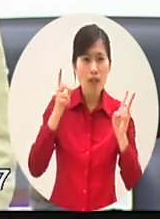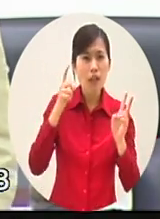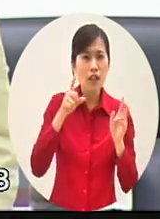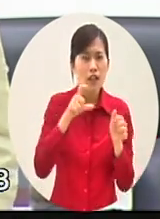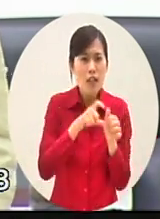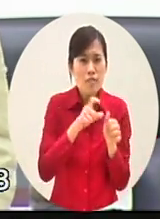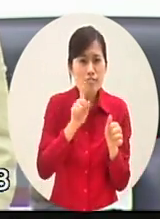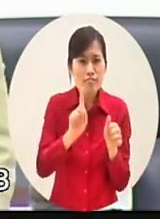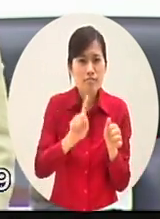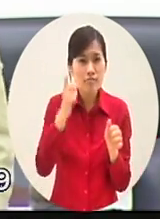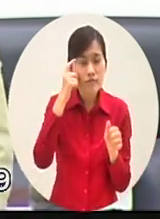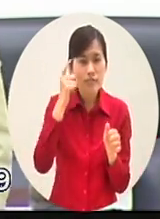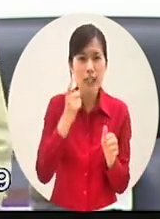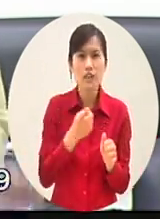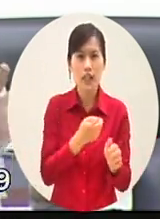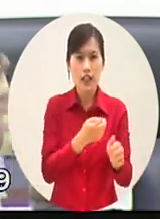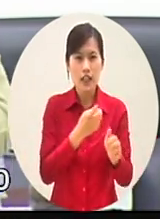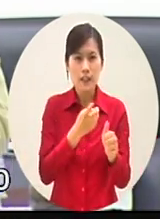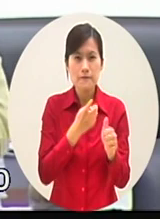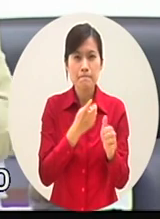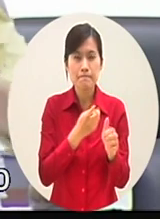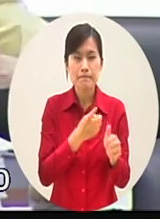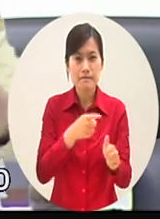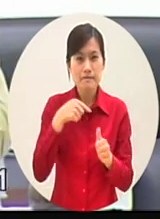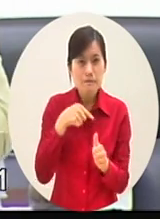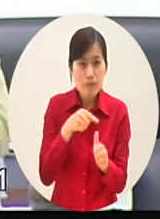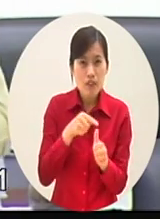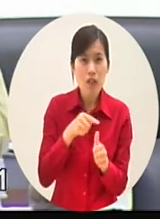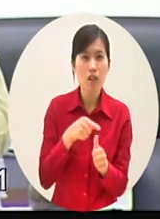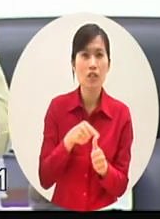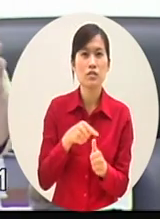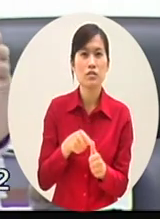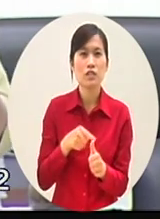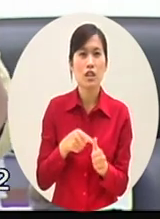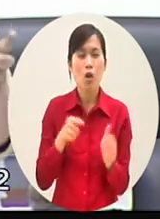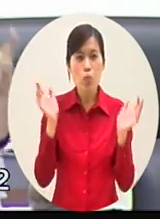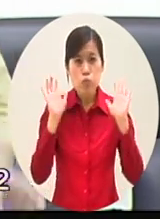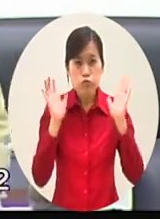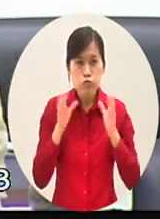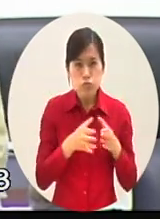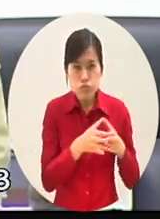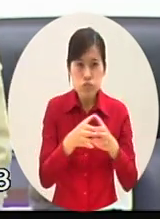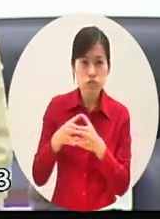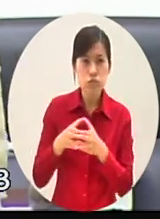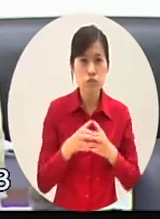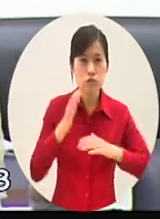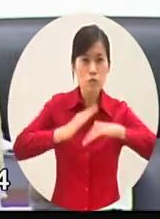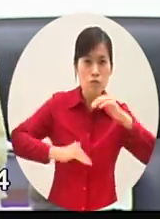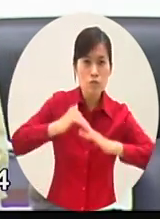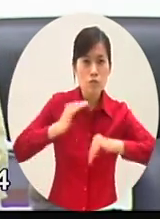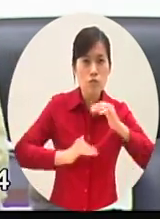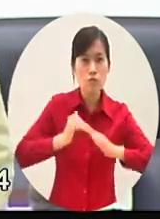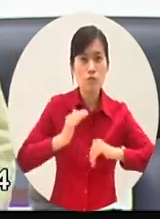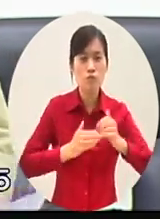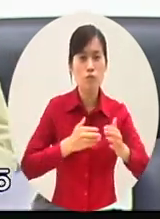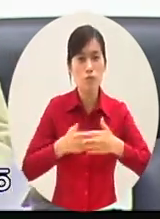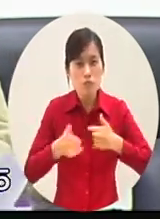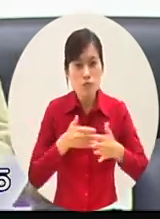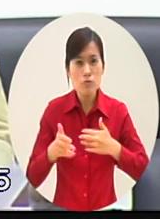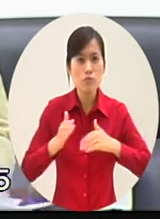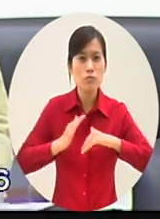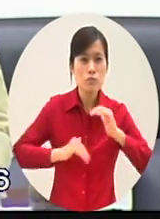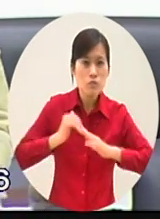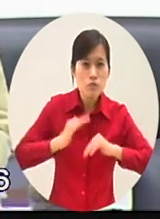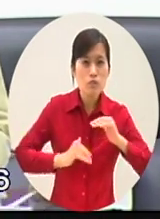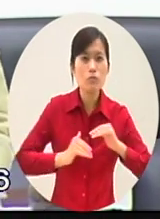引导我们的青少年去学习团结互助的一个很好的一个